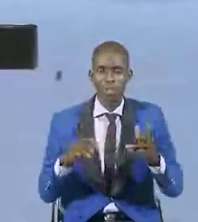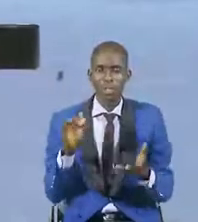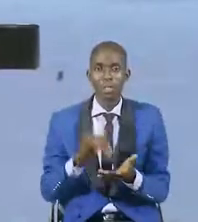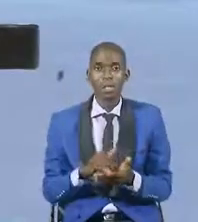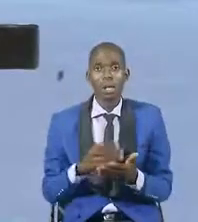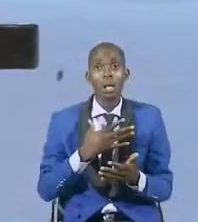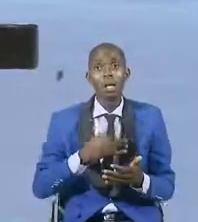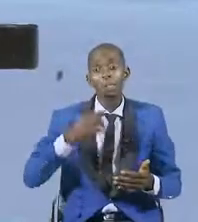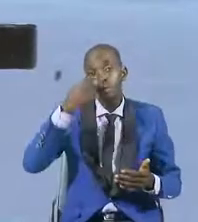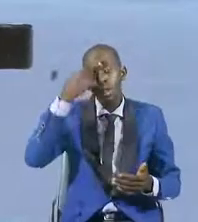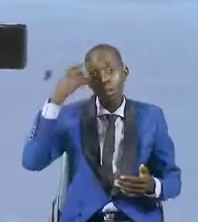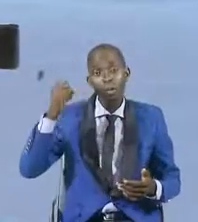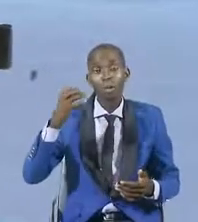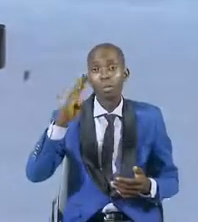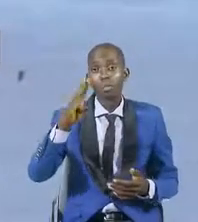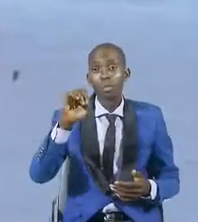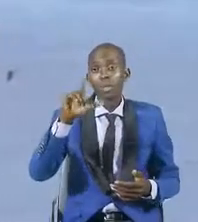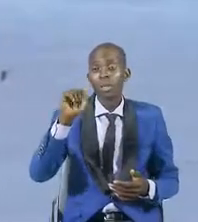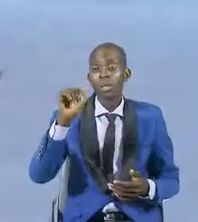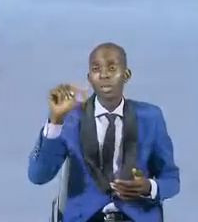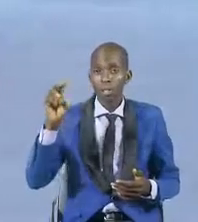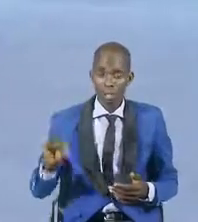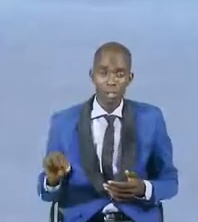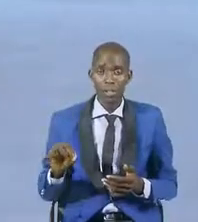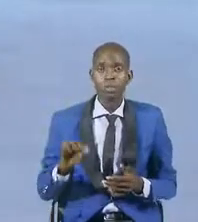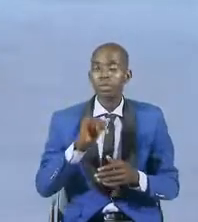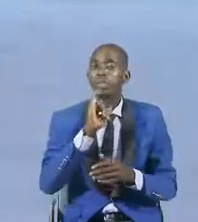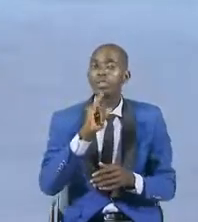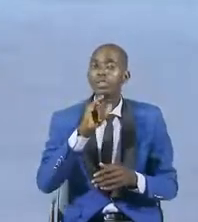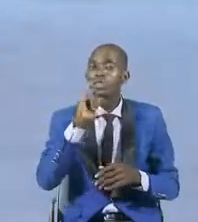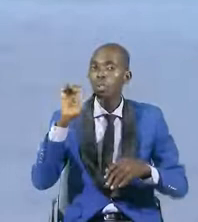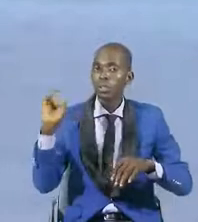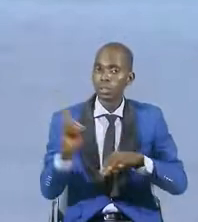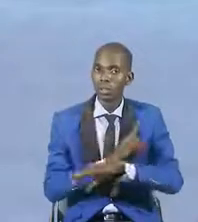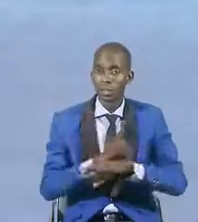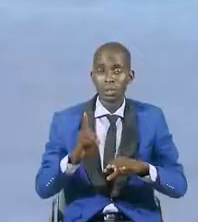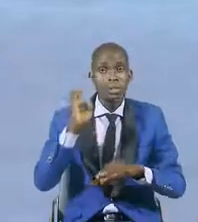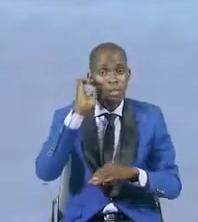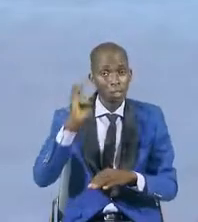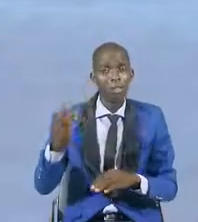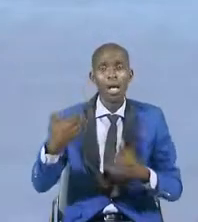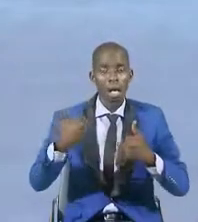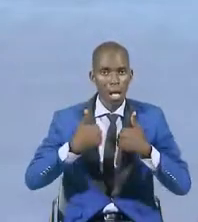n'avaient pas la discipline. Ils avaient le discernement. Ils savaient que